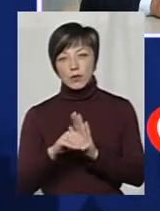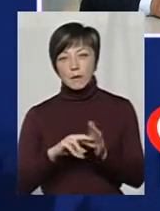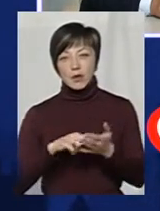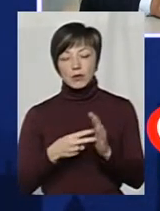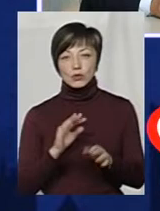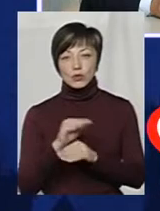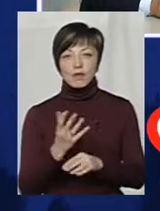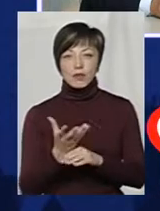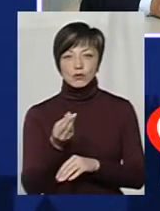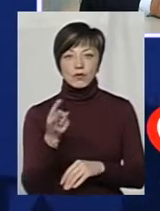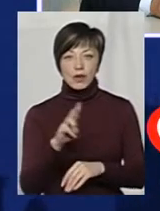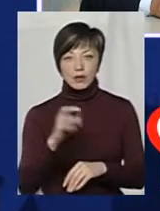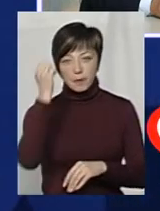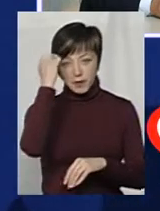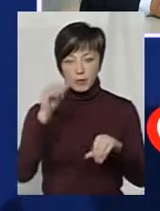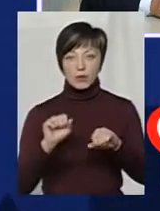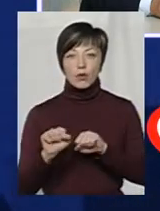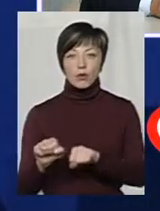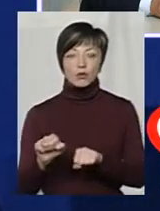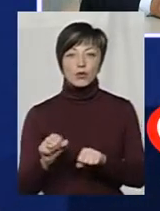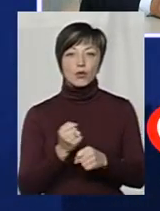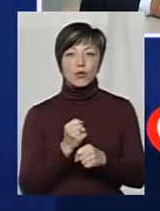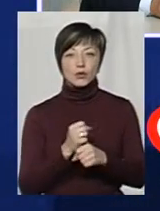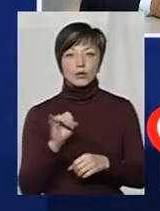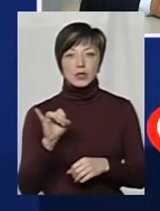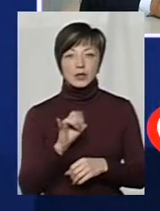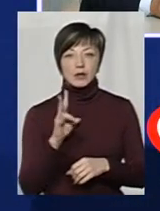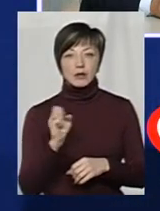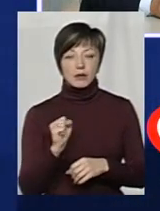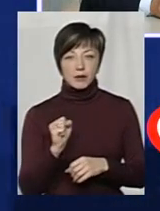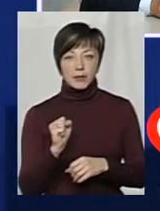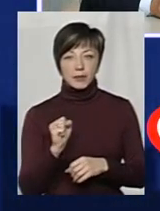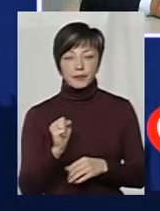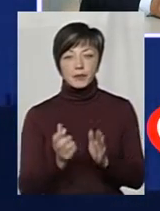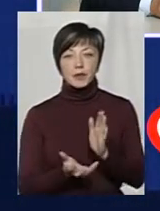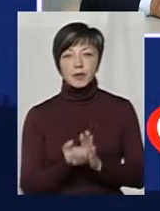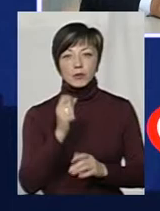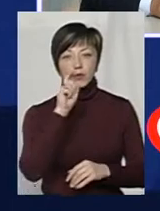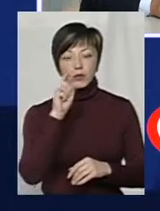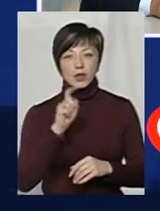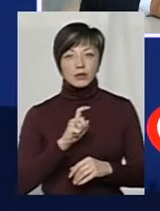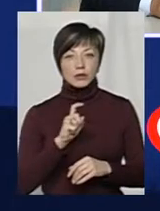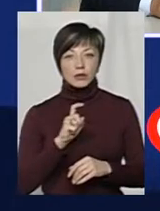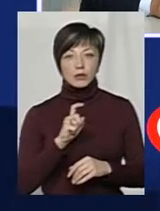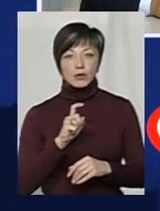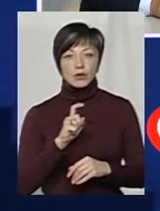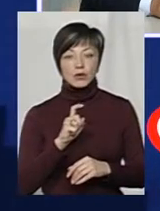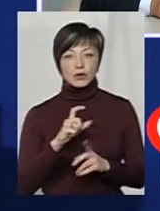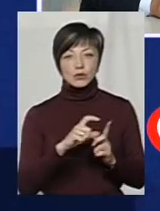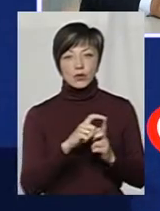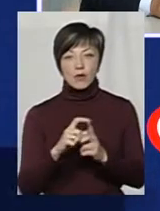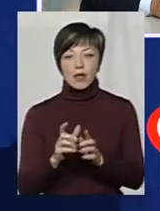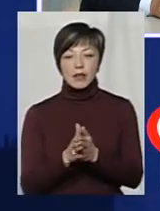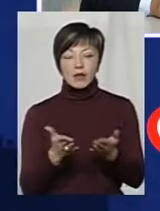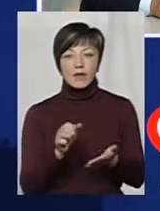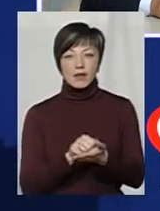додаткове фінансування на пам'яткоохоронну роботу і на підтримку українського слова,